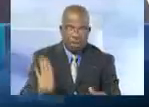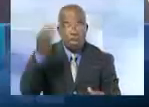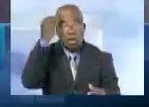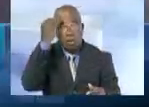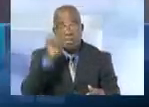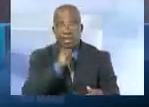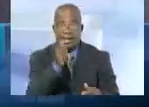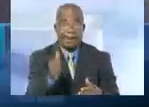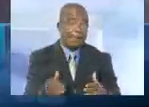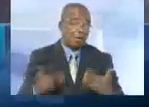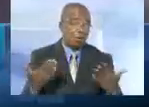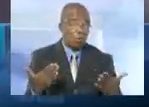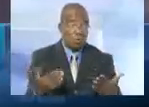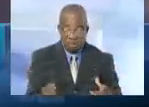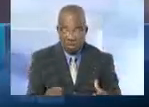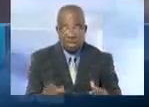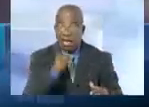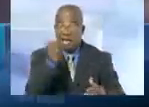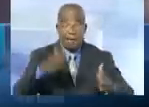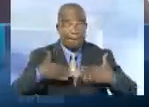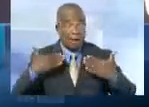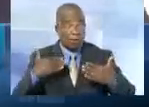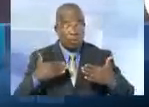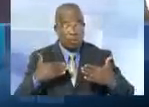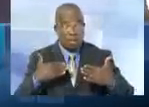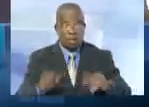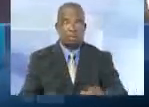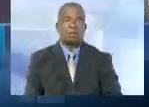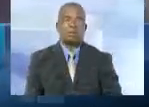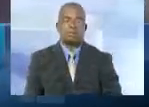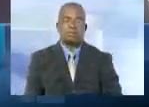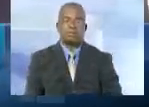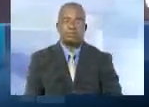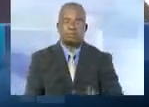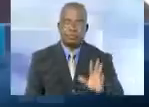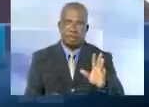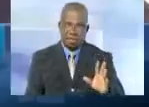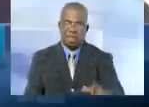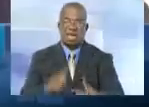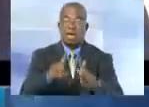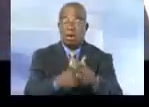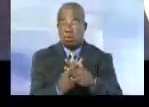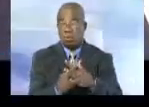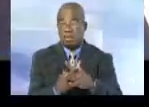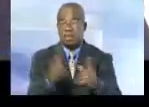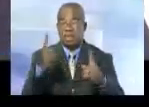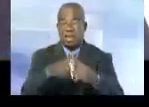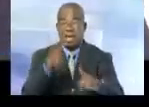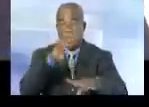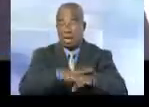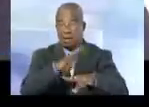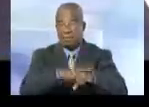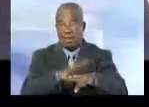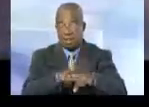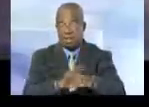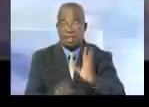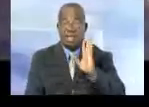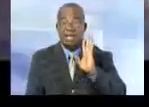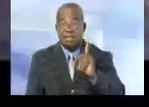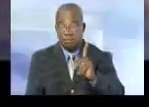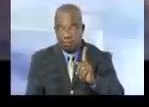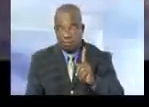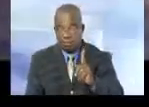transiger et à défaut sanctionner, nous allons appliquer les peines les plus fortes